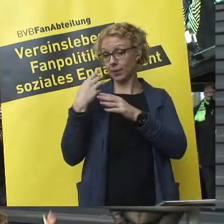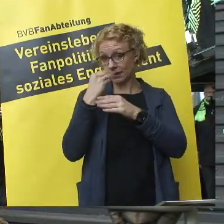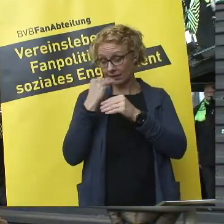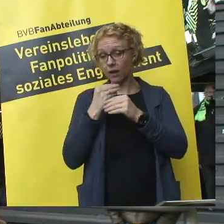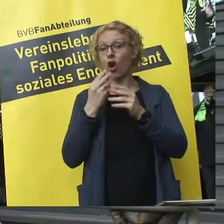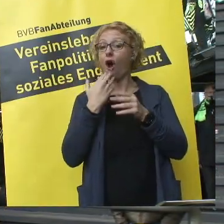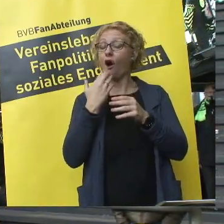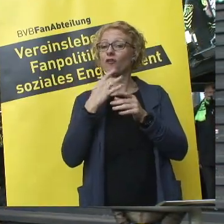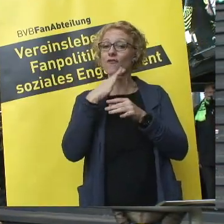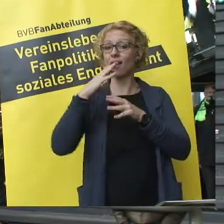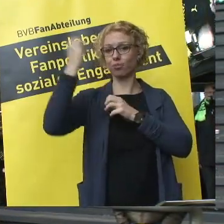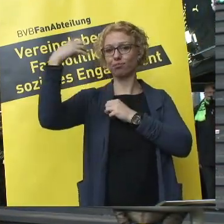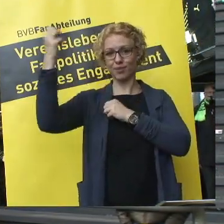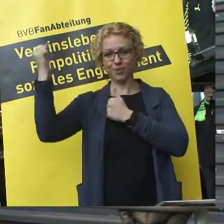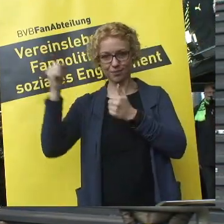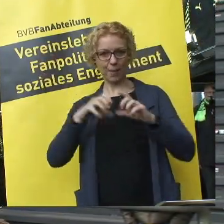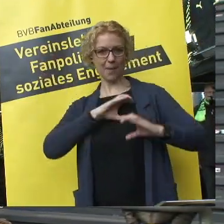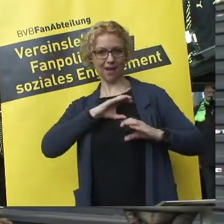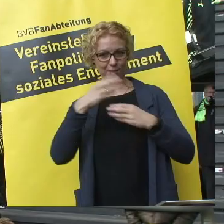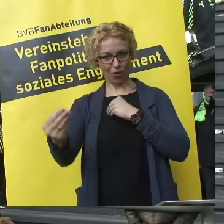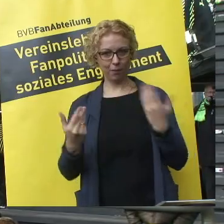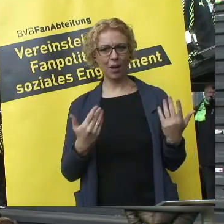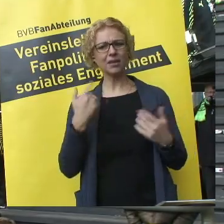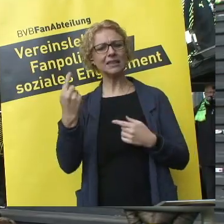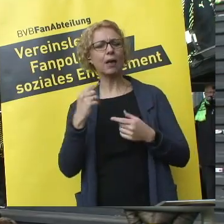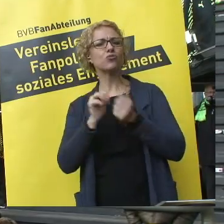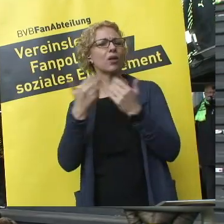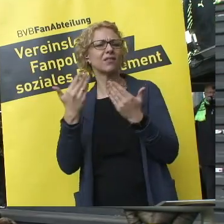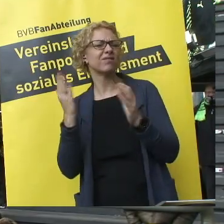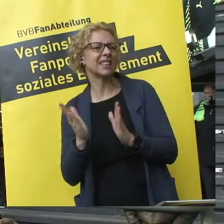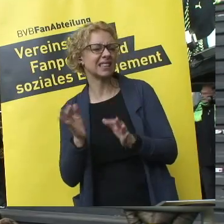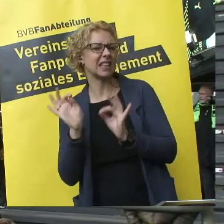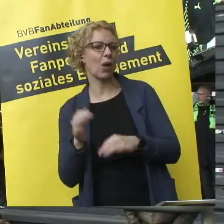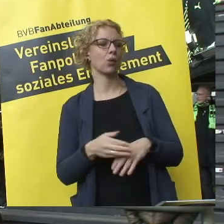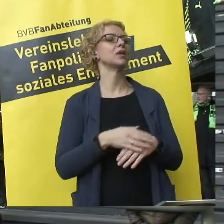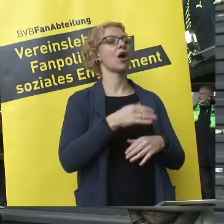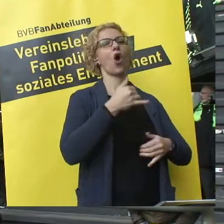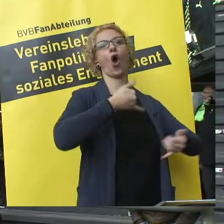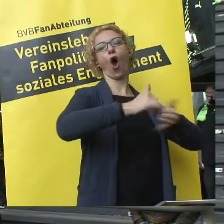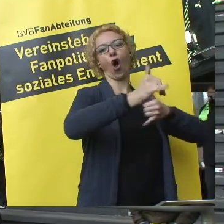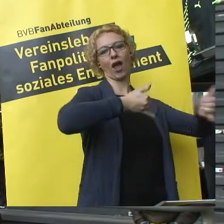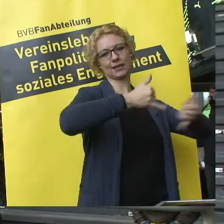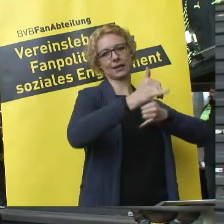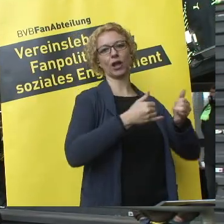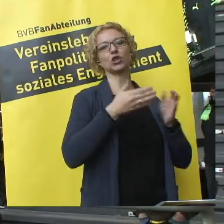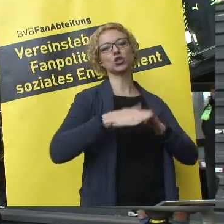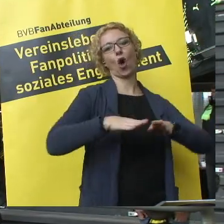dass du viele Medaillen für uns einheimst. Welche Sportarten machst du? Rollerskating und